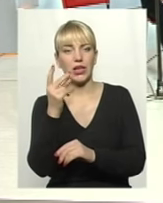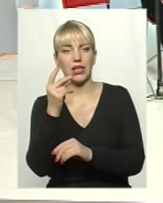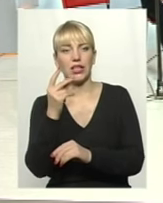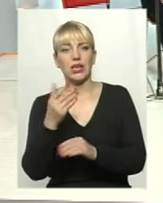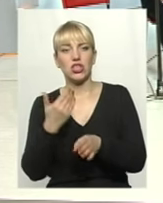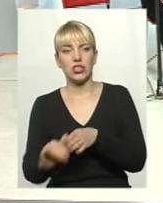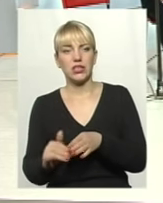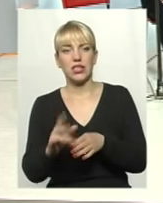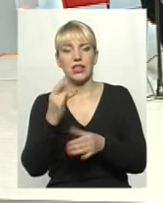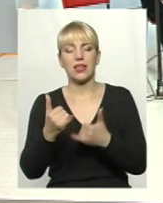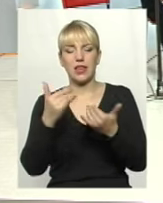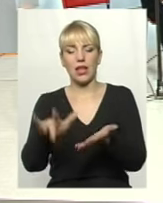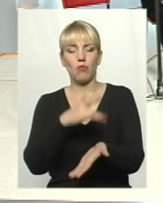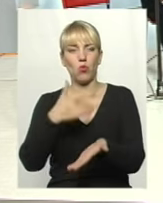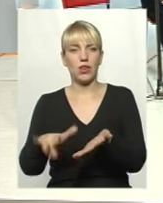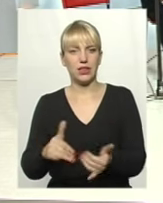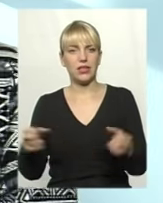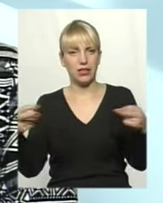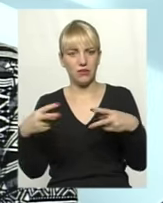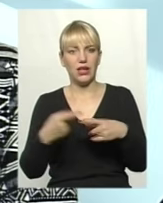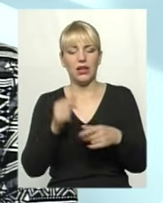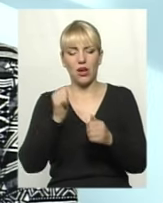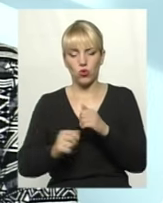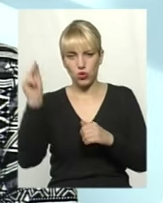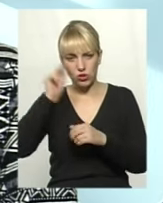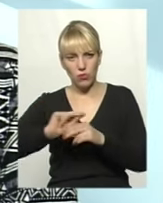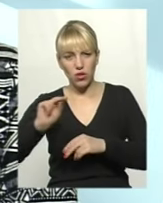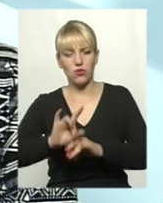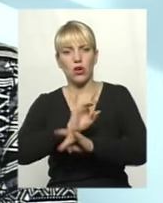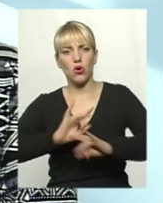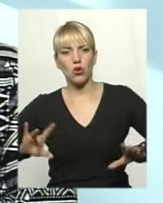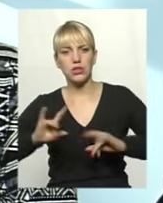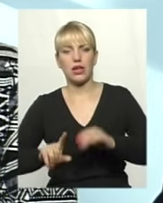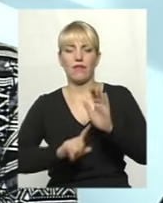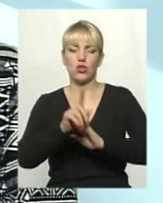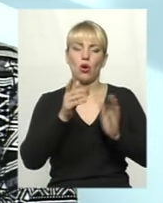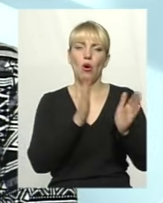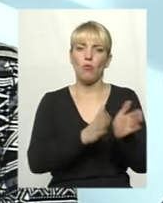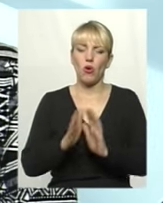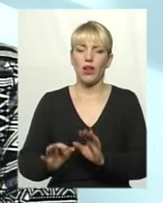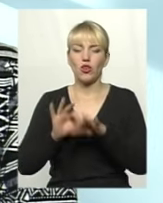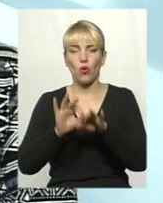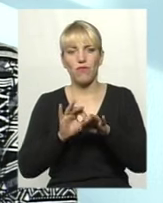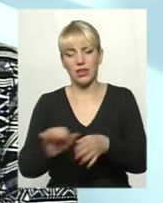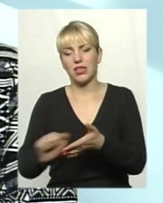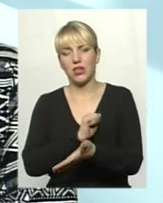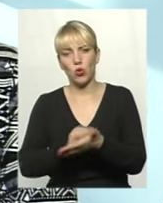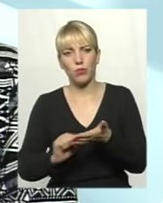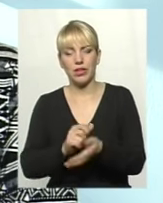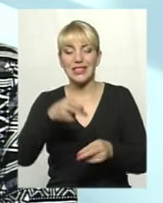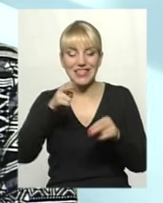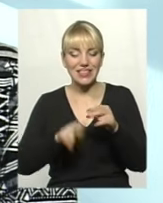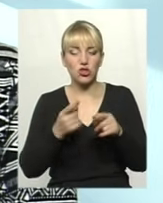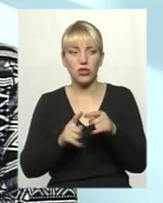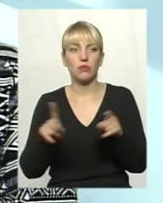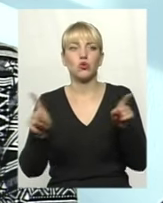для бухгалтерів знову ОТГ. На кожному навчанні розказувалося, починаючи від порядку ведення документації, закінчується тим,